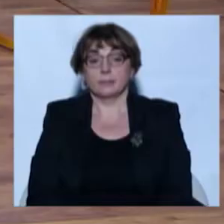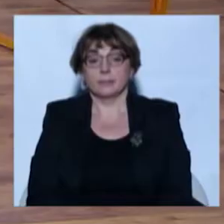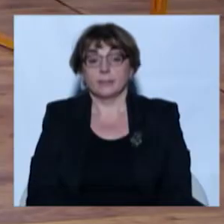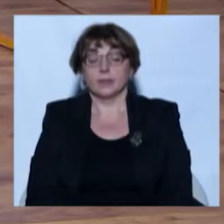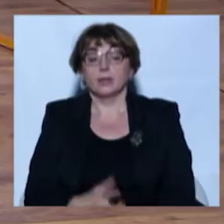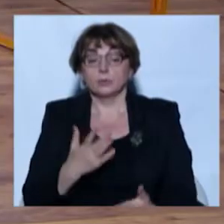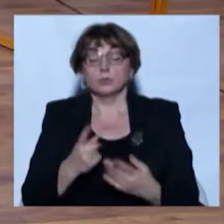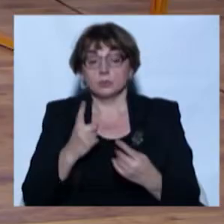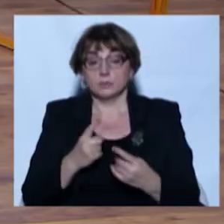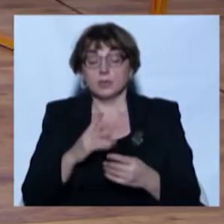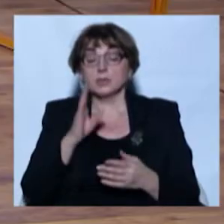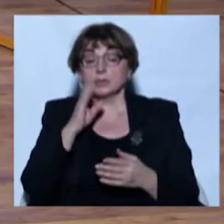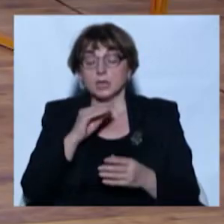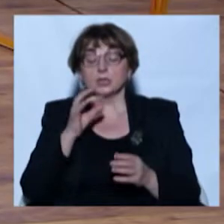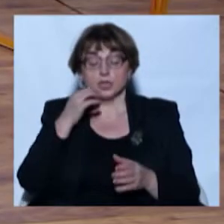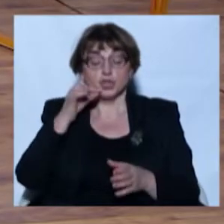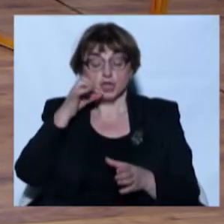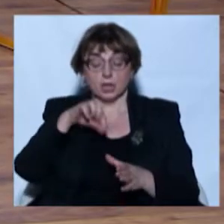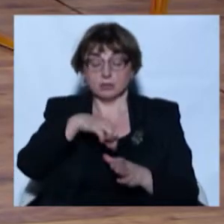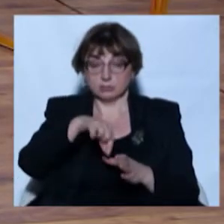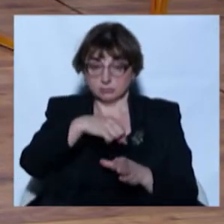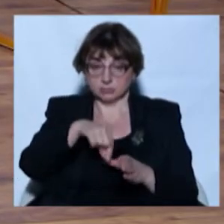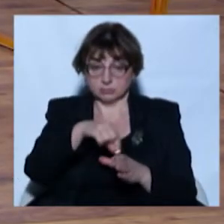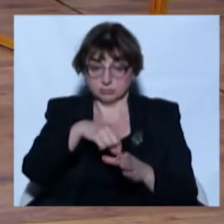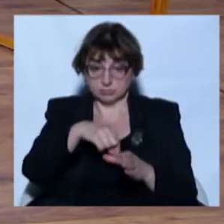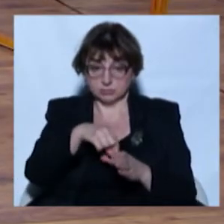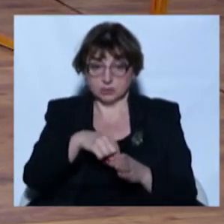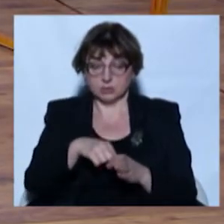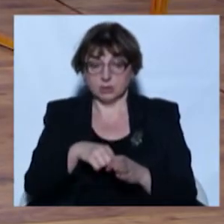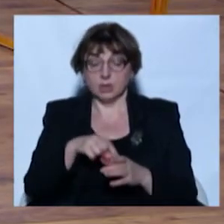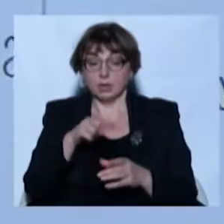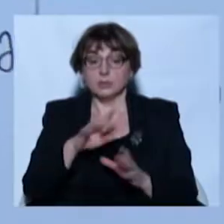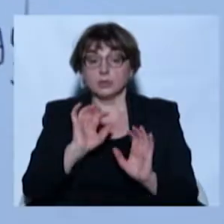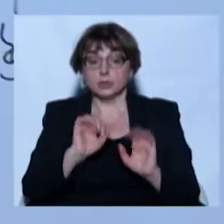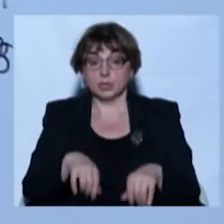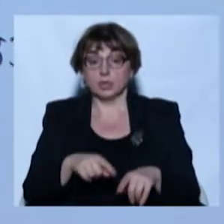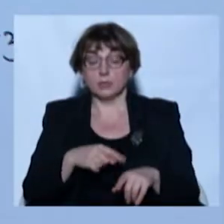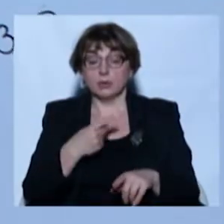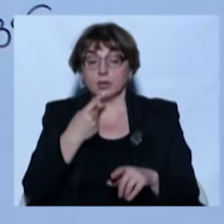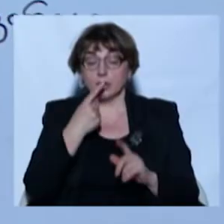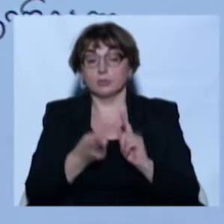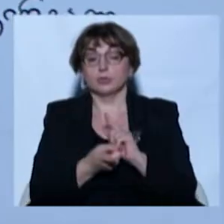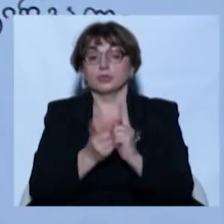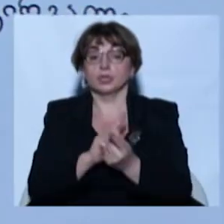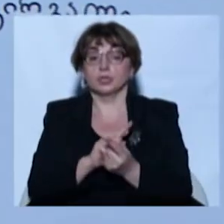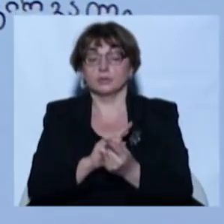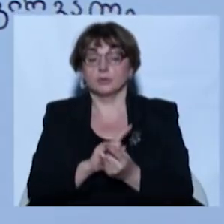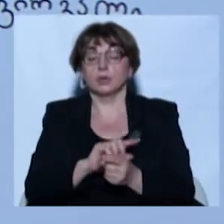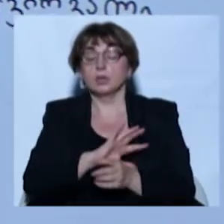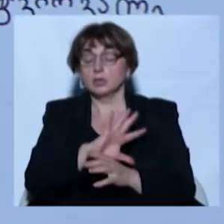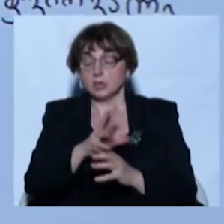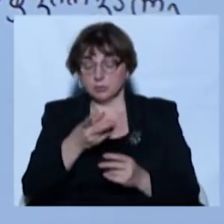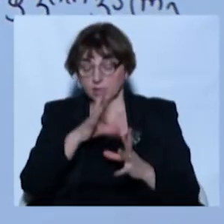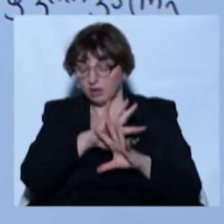თუ თქვენ წყალში გახსნით ჩაქარს, ჩაყრით ჩაქარს მოურევთ, მას შეიძლება უკვე გემო შეეცვალოს. დანარჩენი